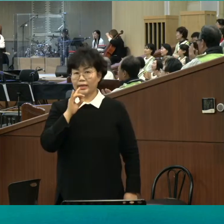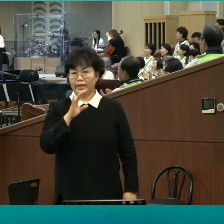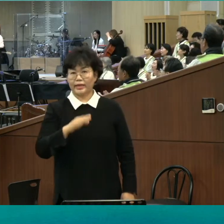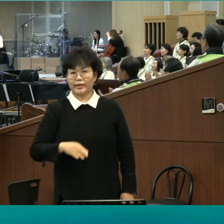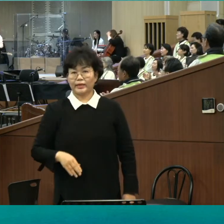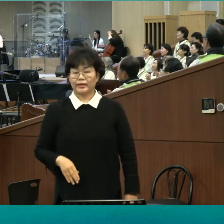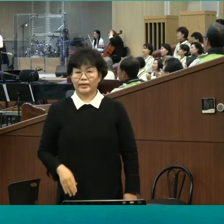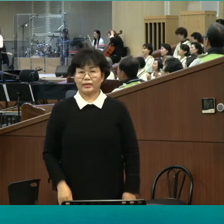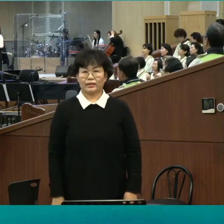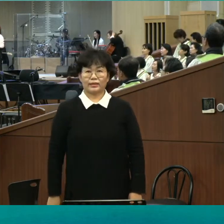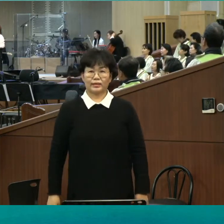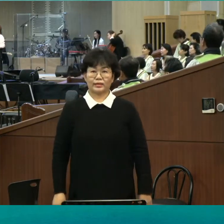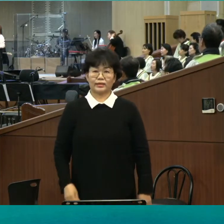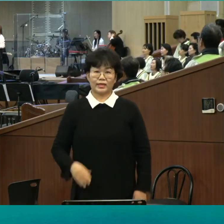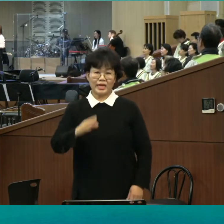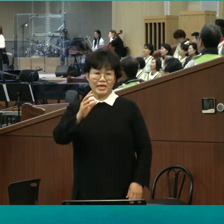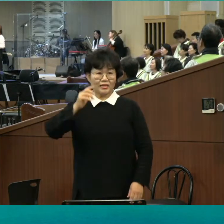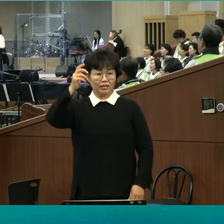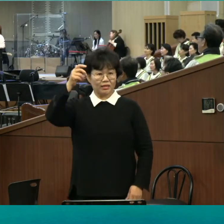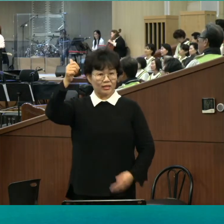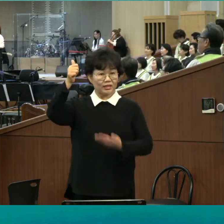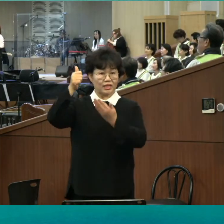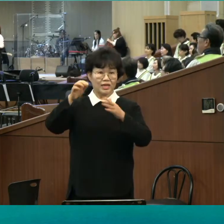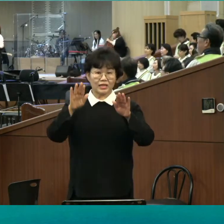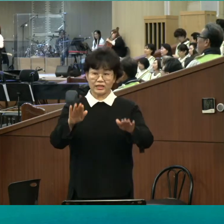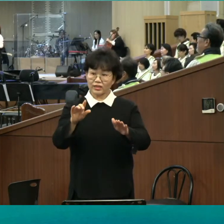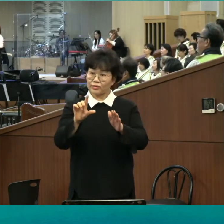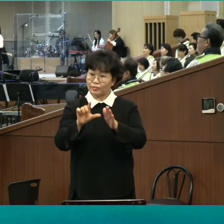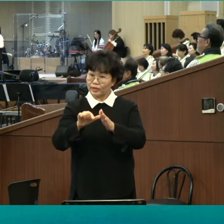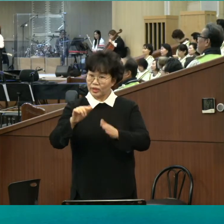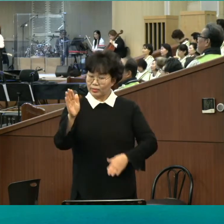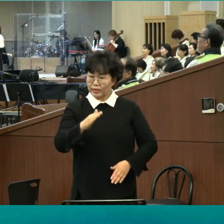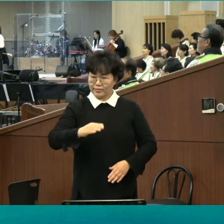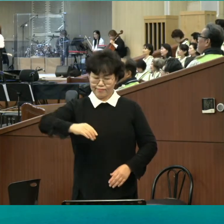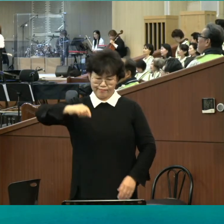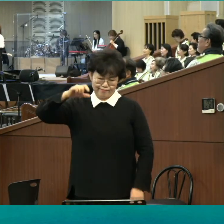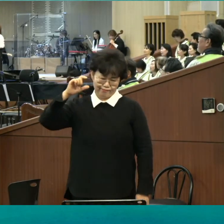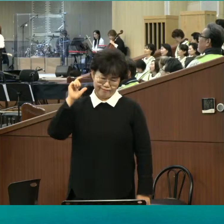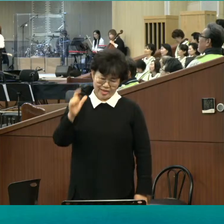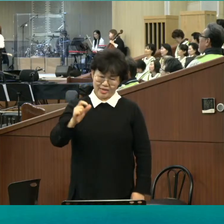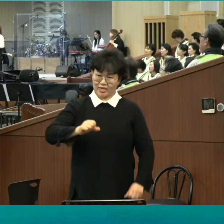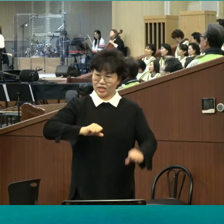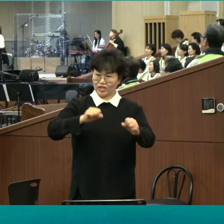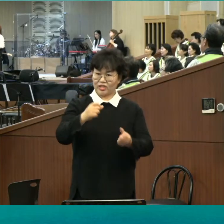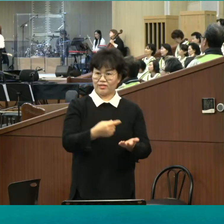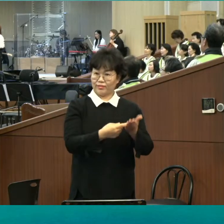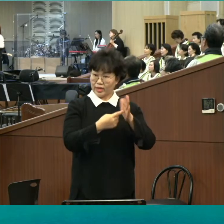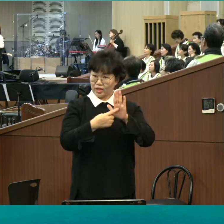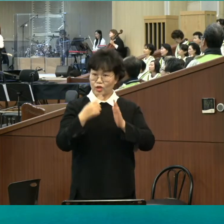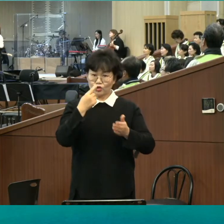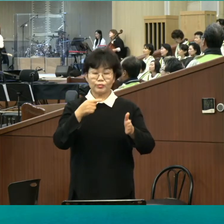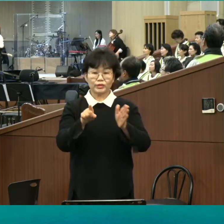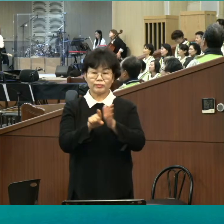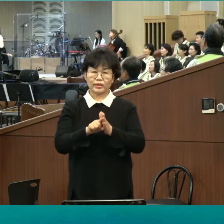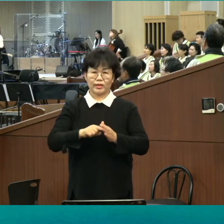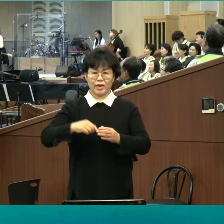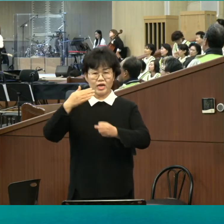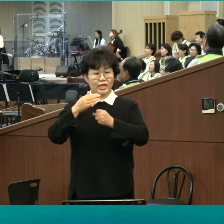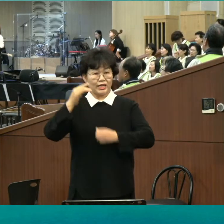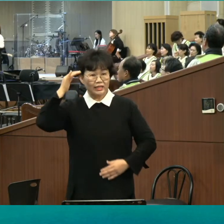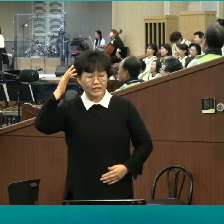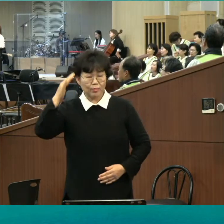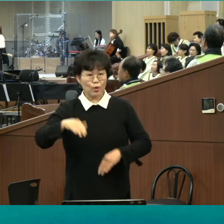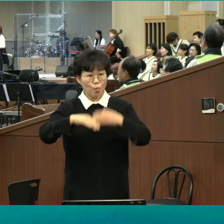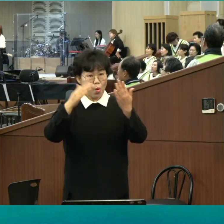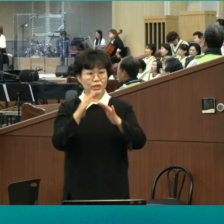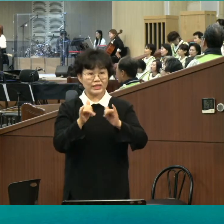아멘. 그 성령께서 첫 시간부터 우리 가운데 강력히 역사하실 줄 믿습니다. 할렐루야. 그의 은혜를 사모하는 모든